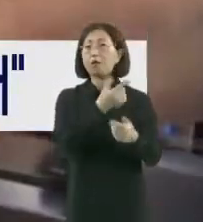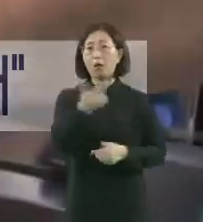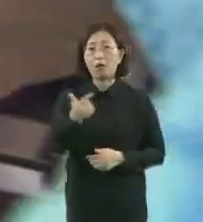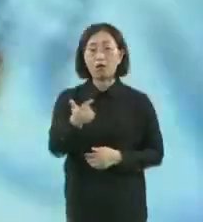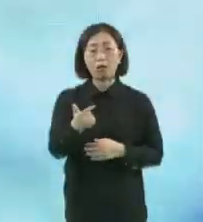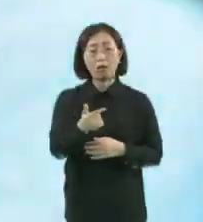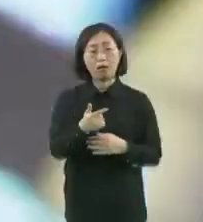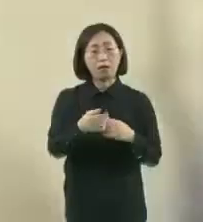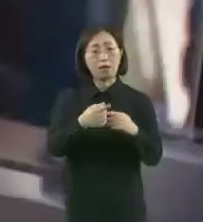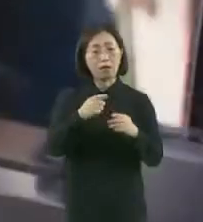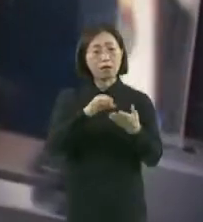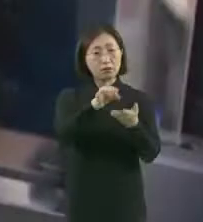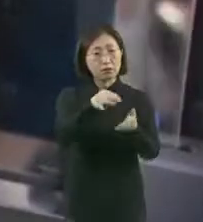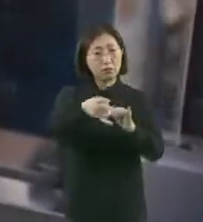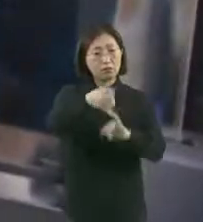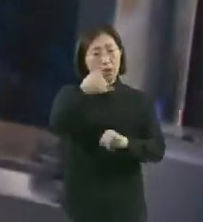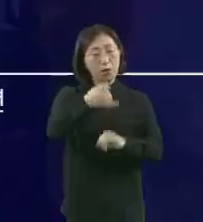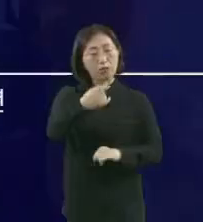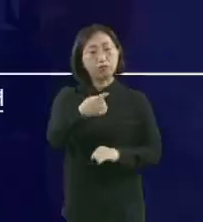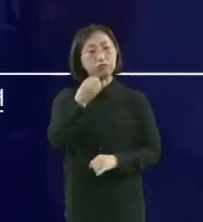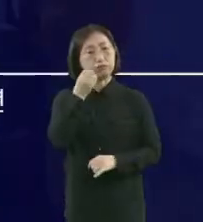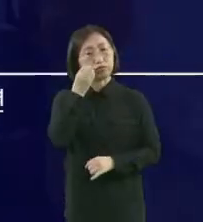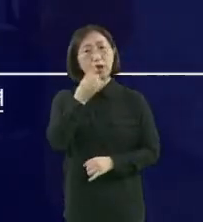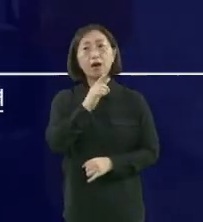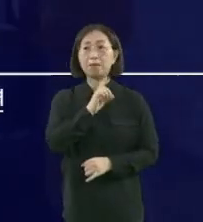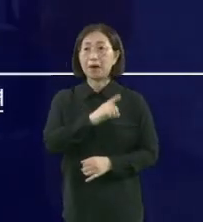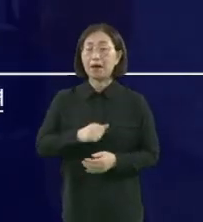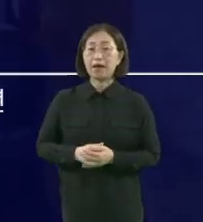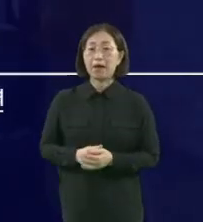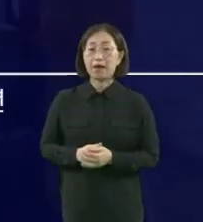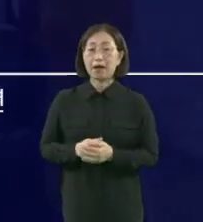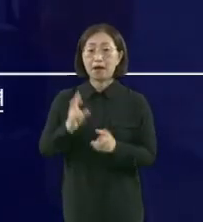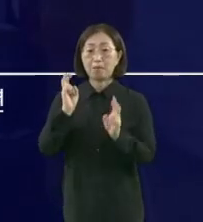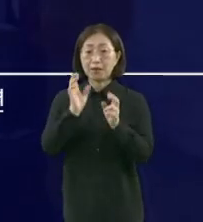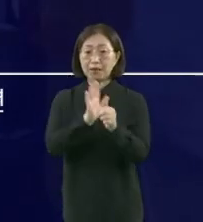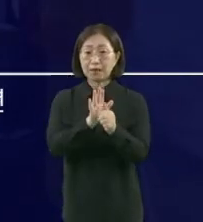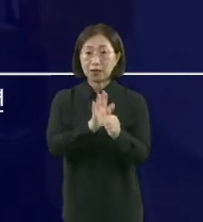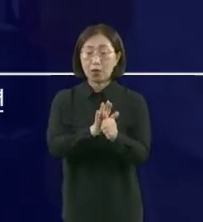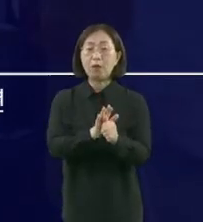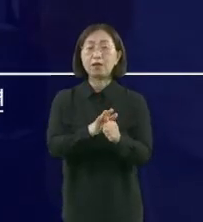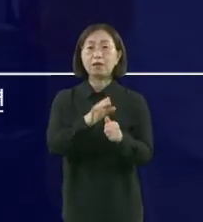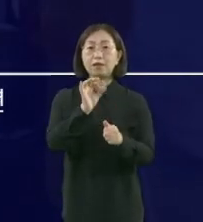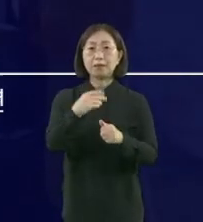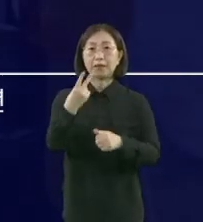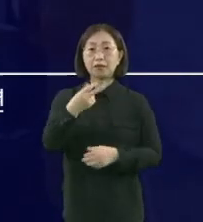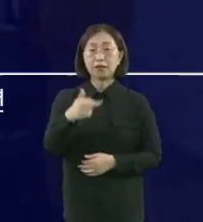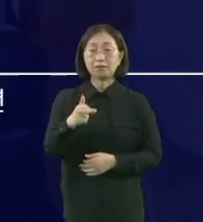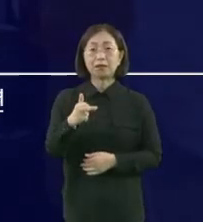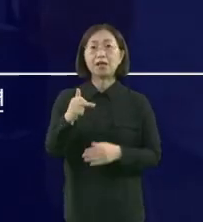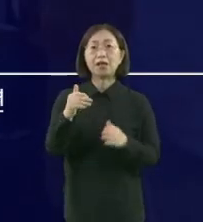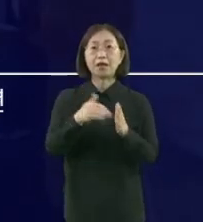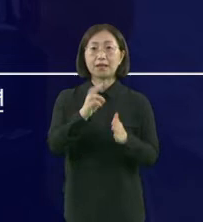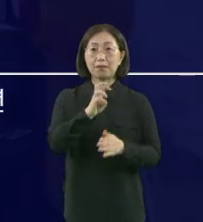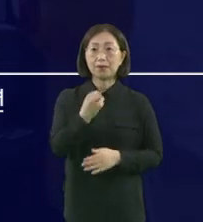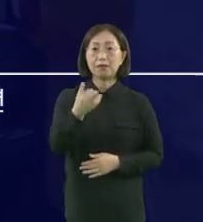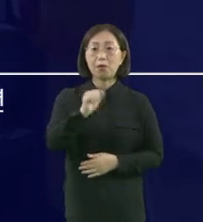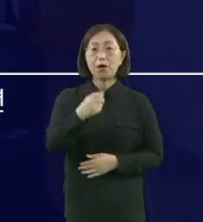이해할 수 없다는 입장입니다. 실제 서산시의 버스 지원금을 보면 2017년까지 30억